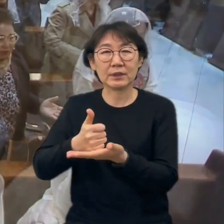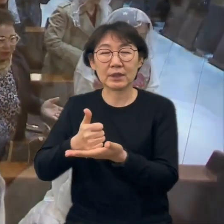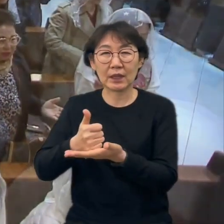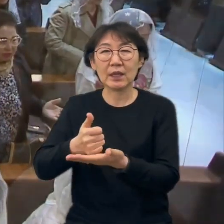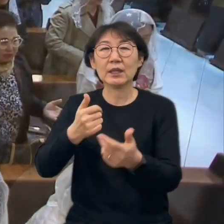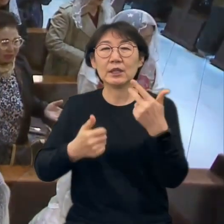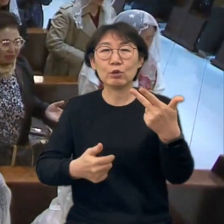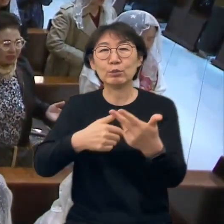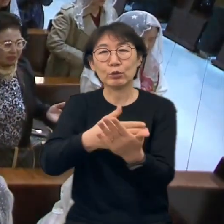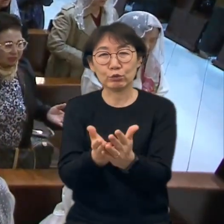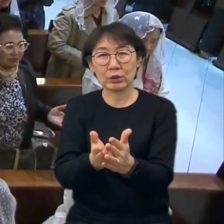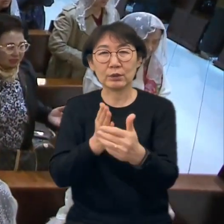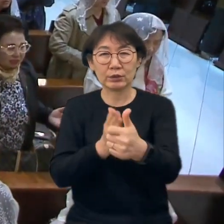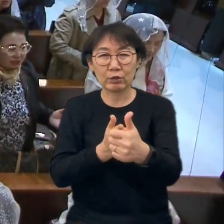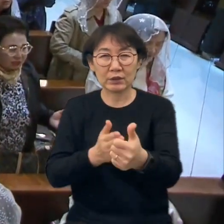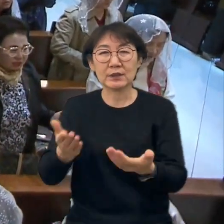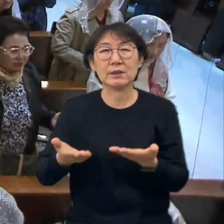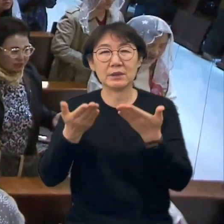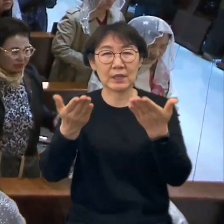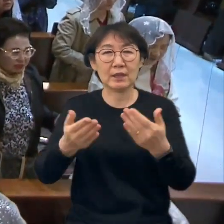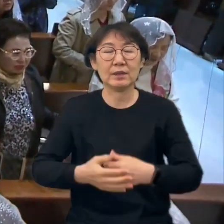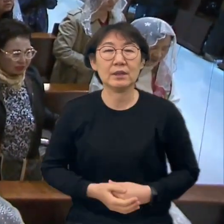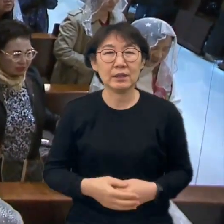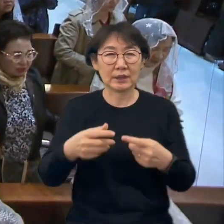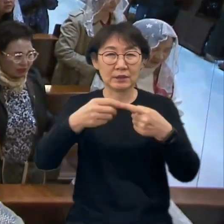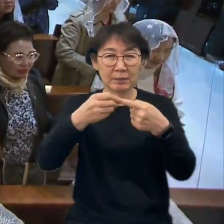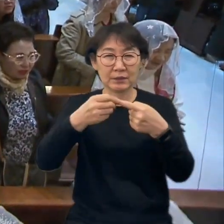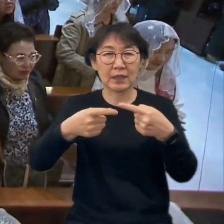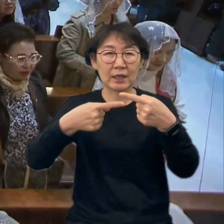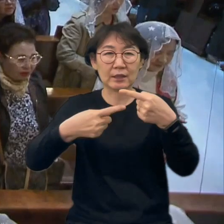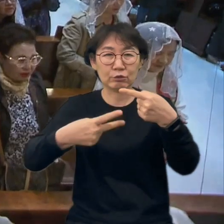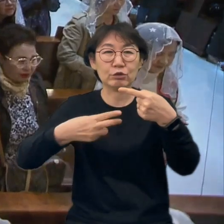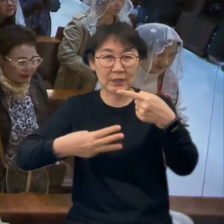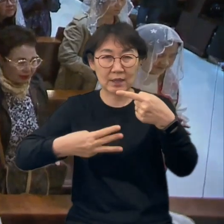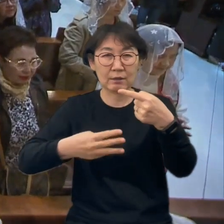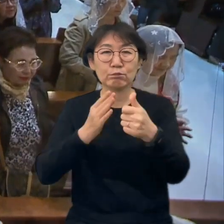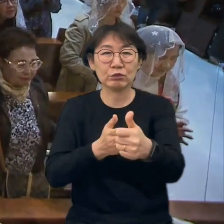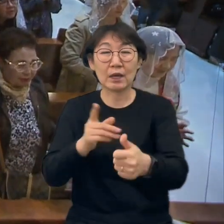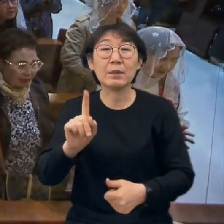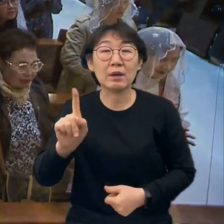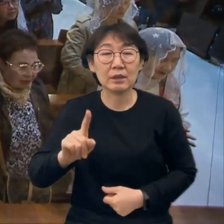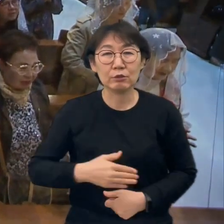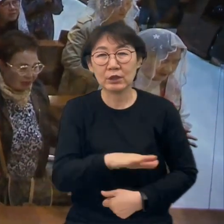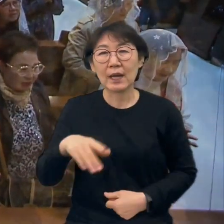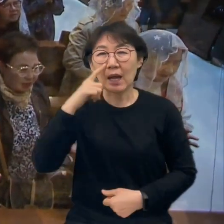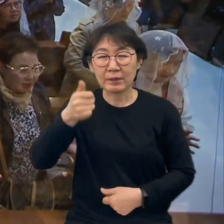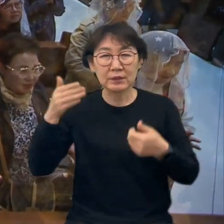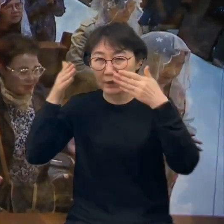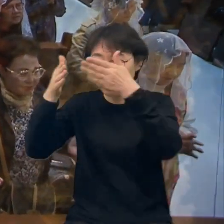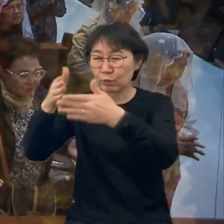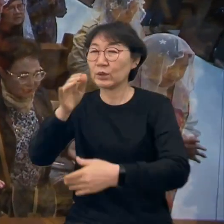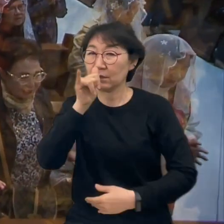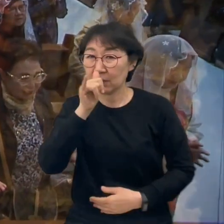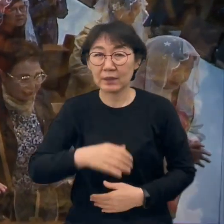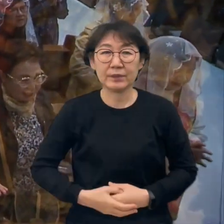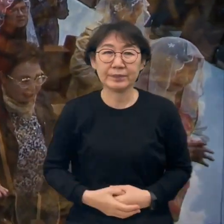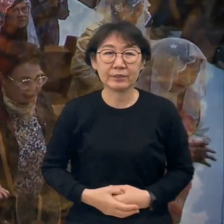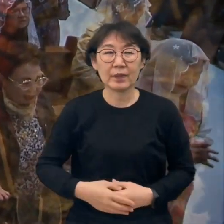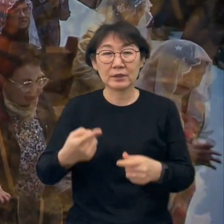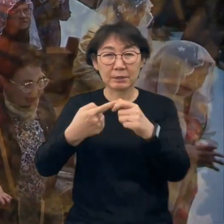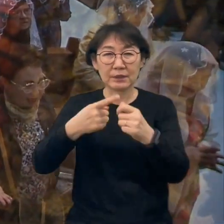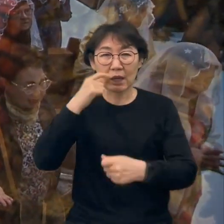아버지 하느님께 7가지 청원을 드립니다. 첫 3가지 청원은 우리가 아버지를 향하도록